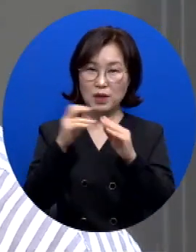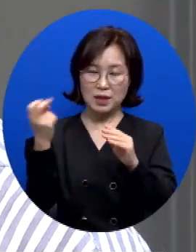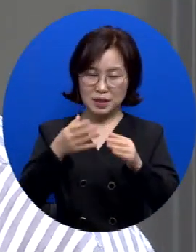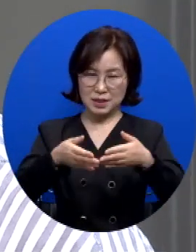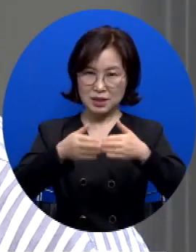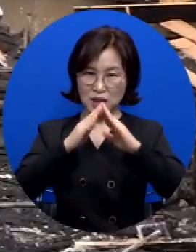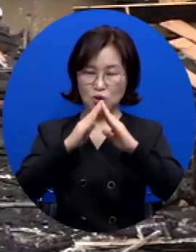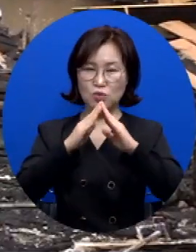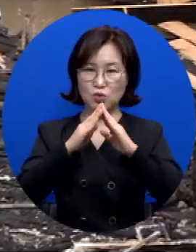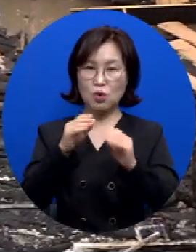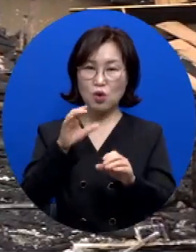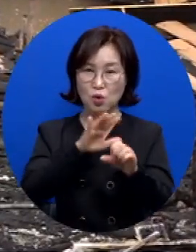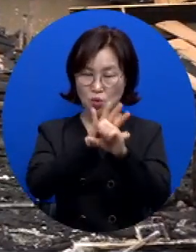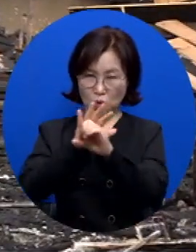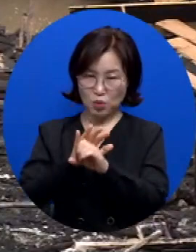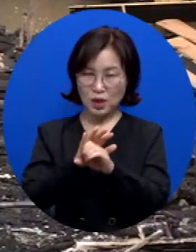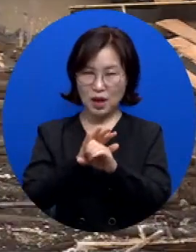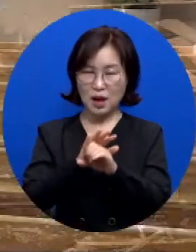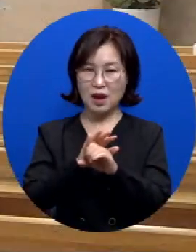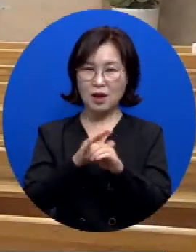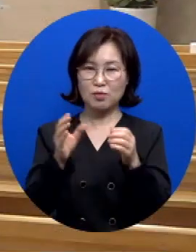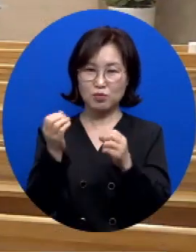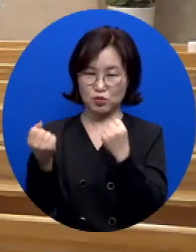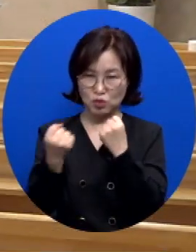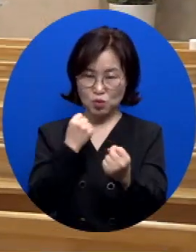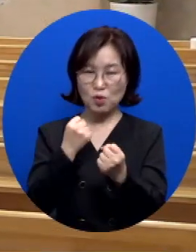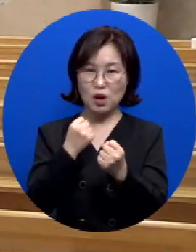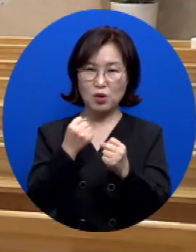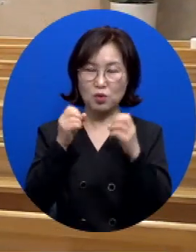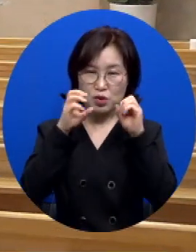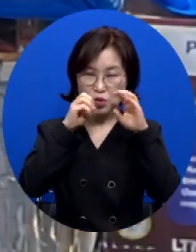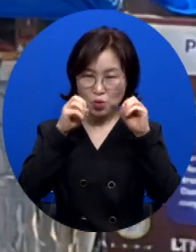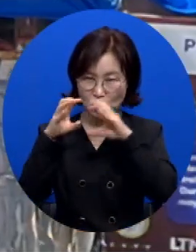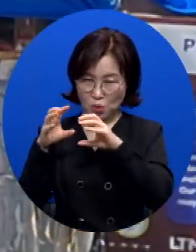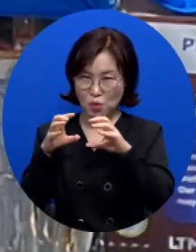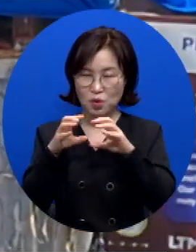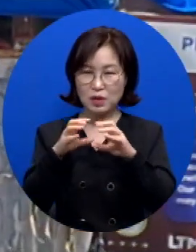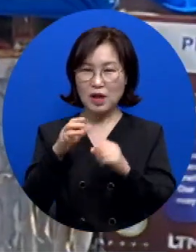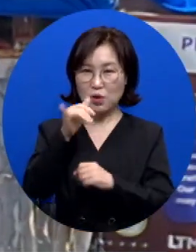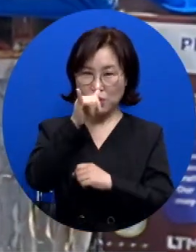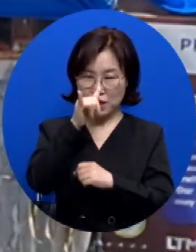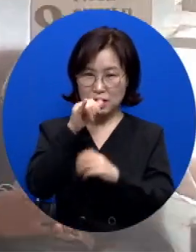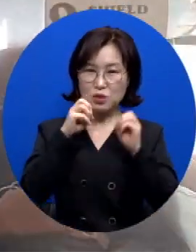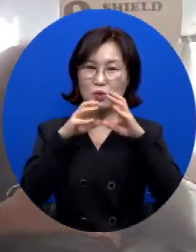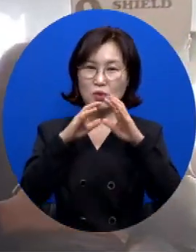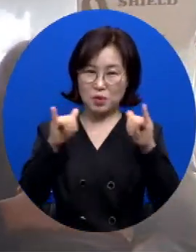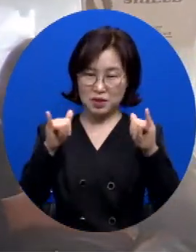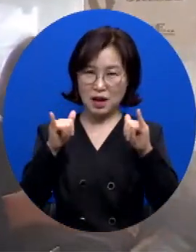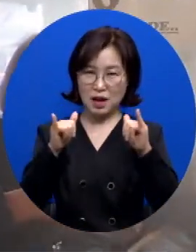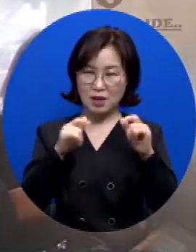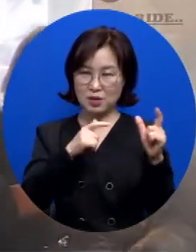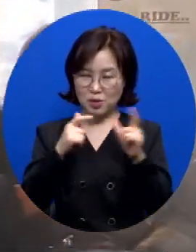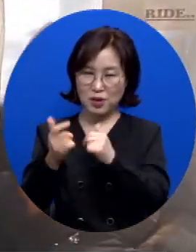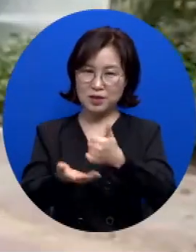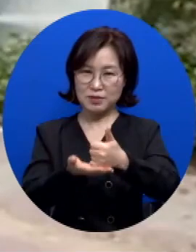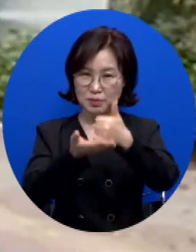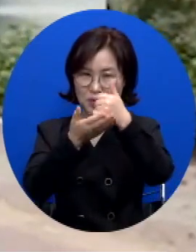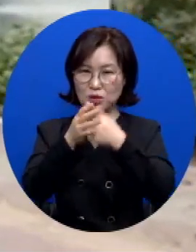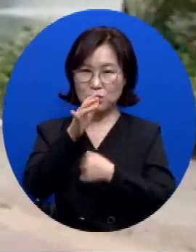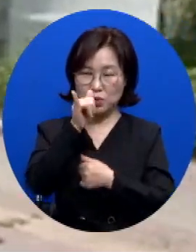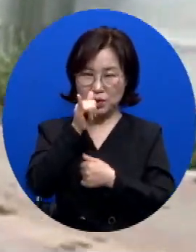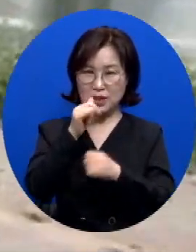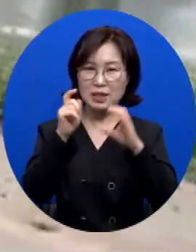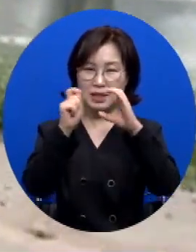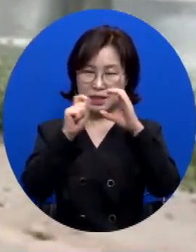세우고 코로나19 상황에서도 세계 열방 선교지를 지키는 해외 선교사들을 다방면으로 섬겨온